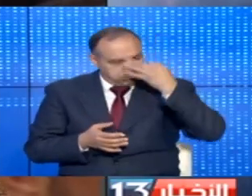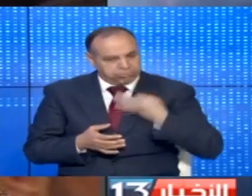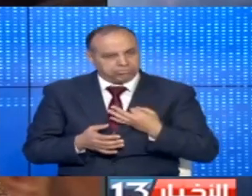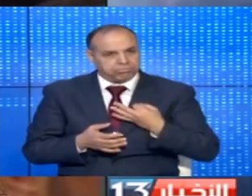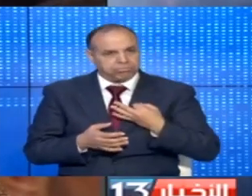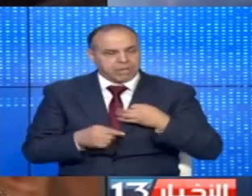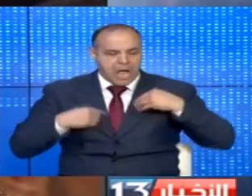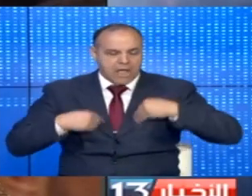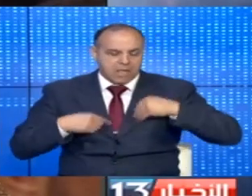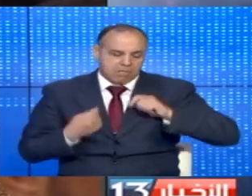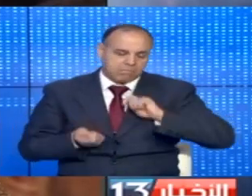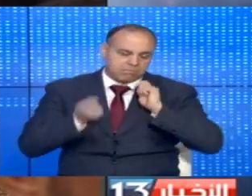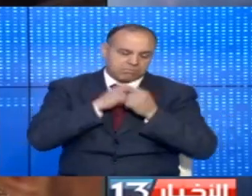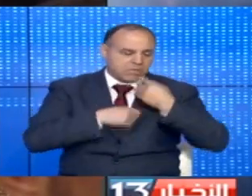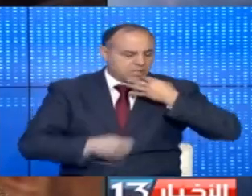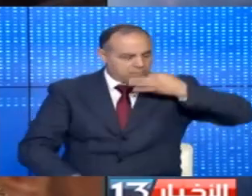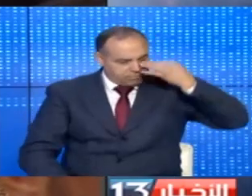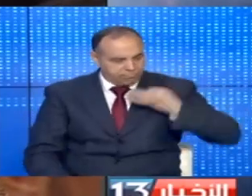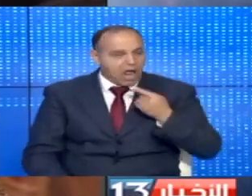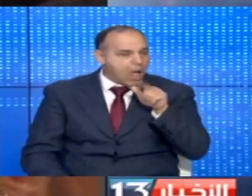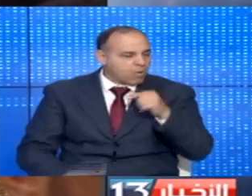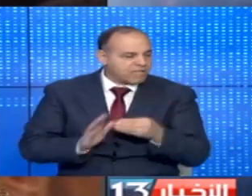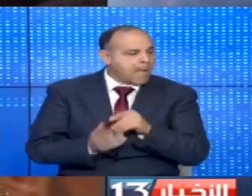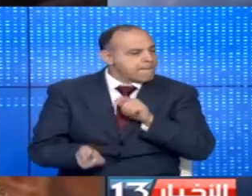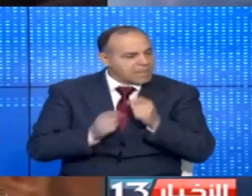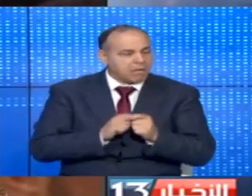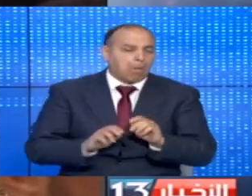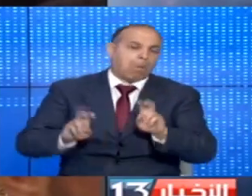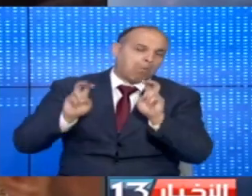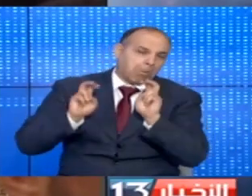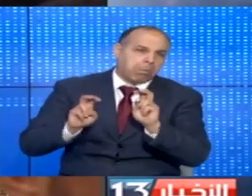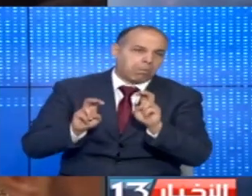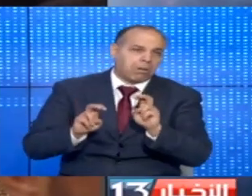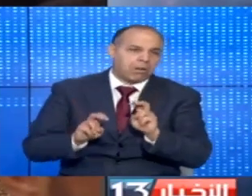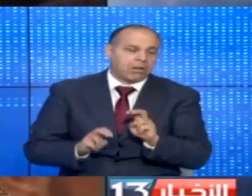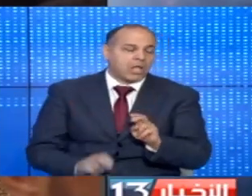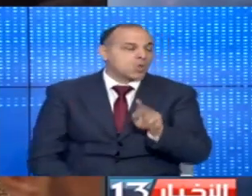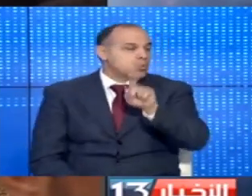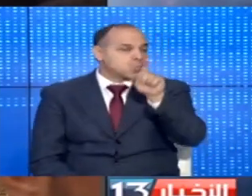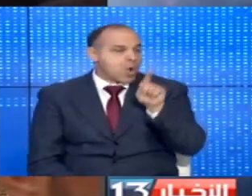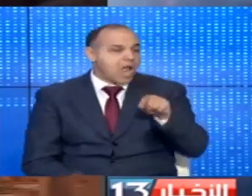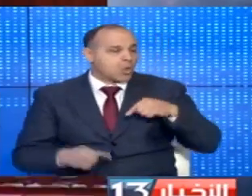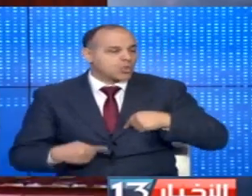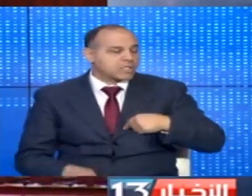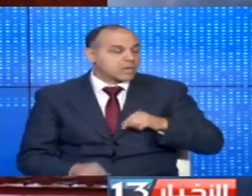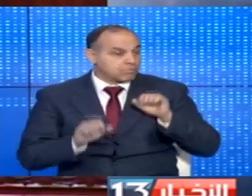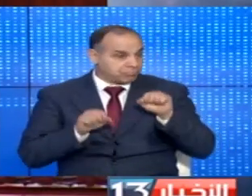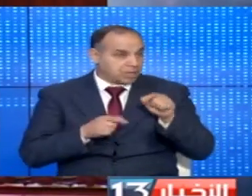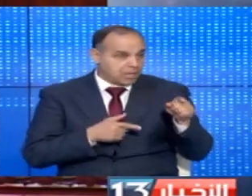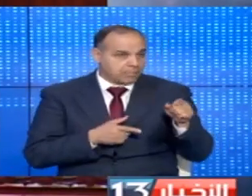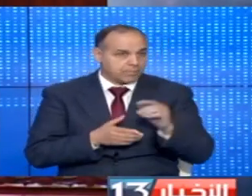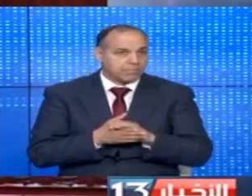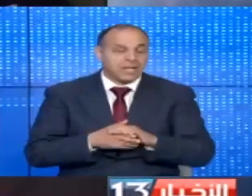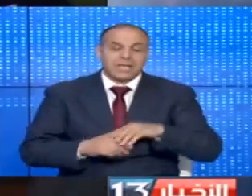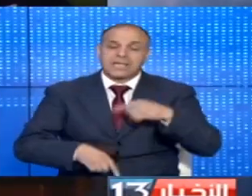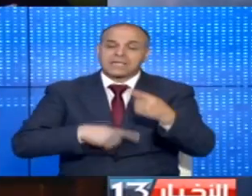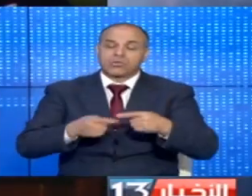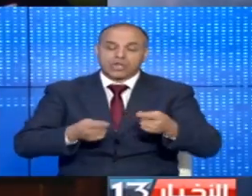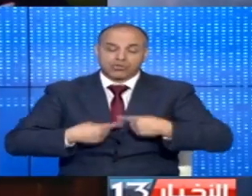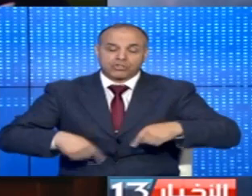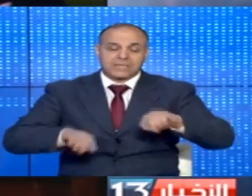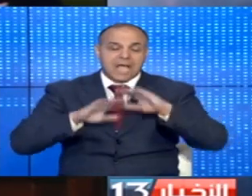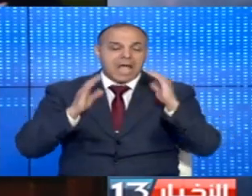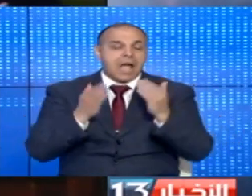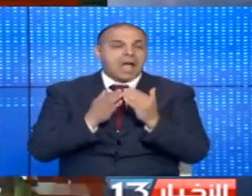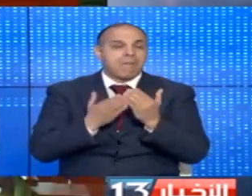الاعضاء الذين بهم شبهات فساد فهل ستقوم السيد لاحقا هذا وتتواصل الجلسه العامه